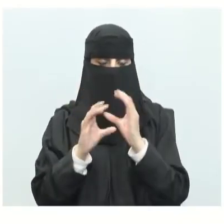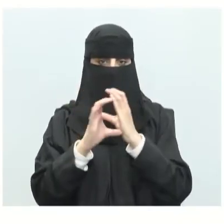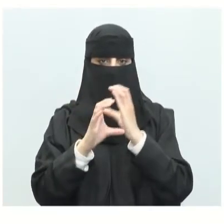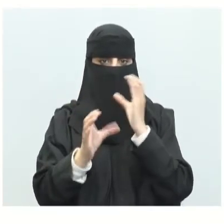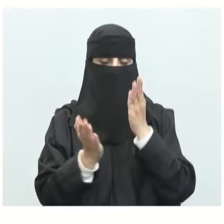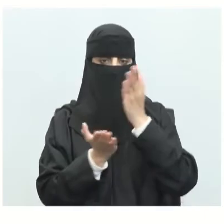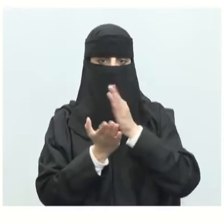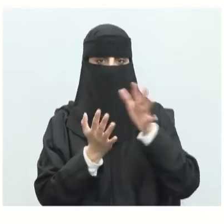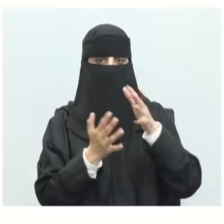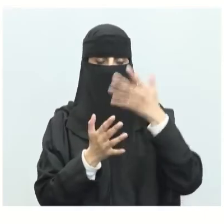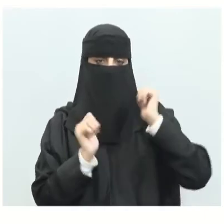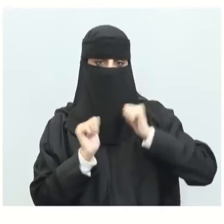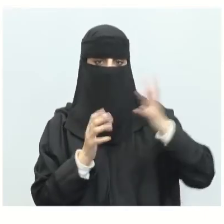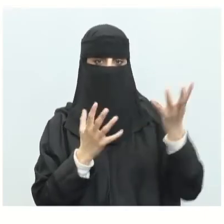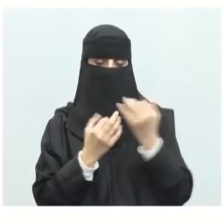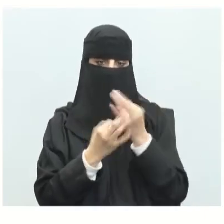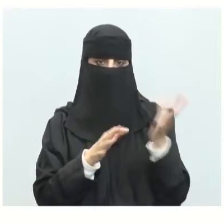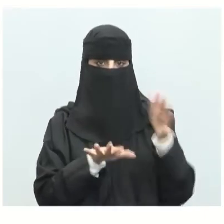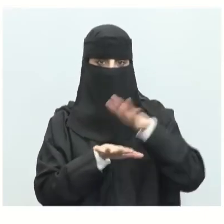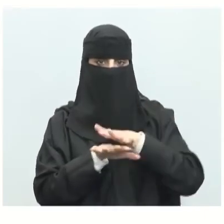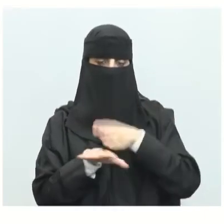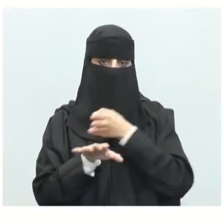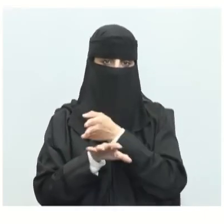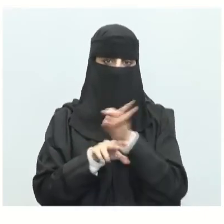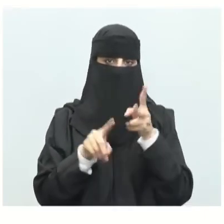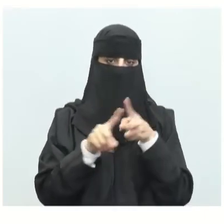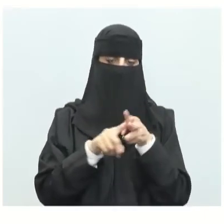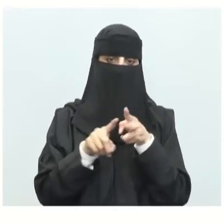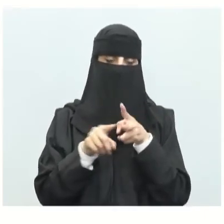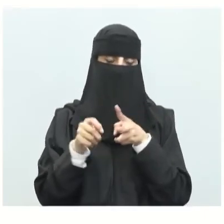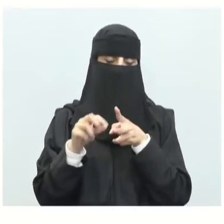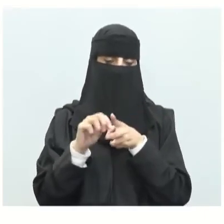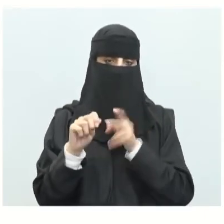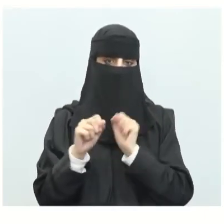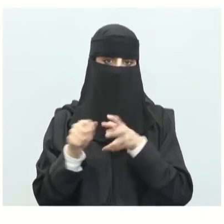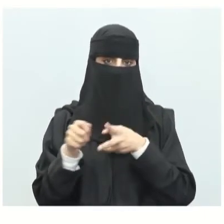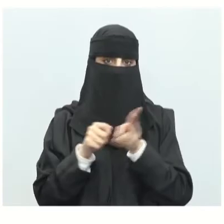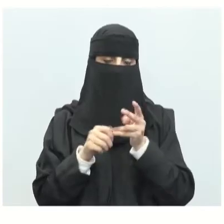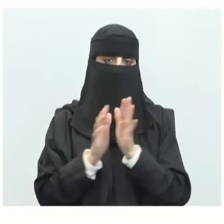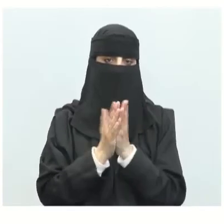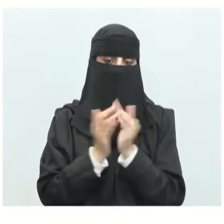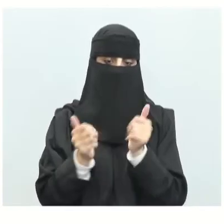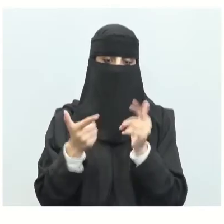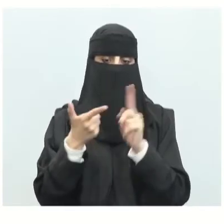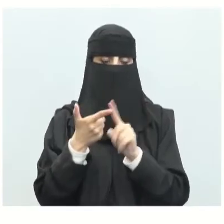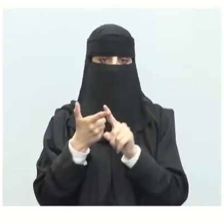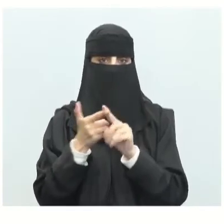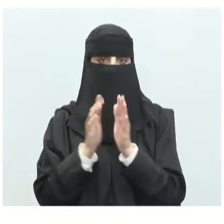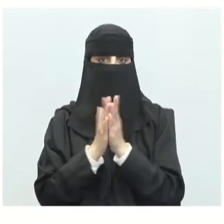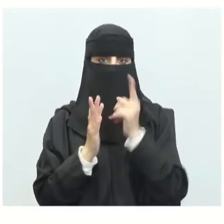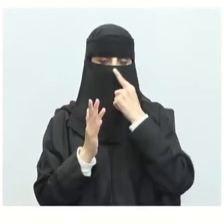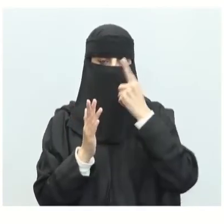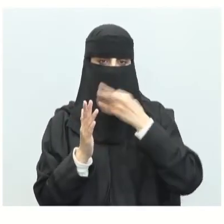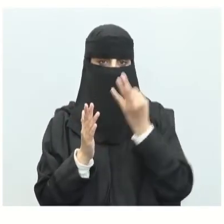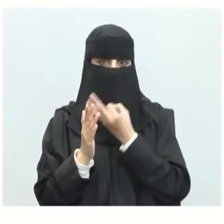عفوا تنظيم المدرسه رحله لمعرض الكتاب ثم حديث الكتاب عن نفسه